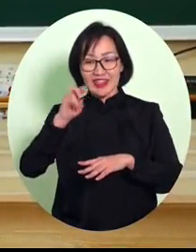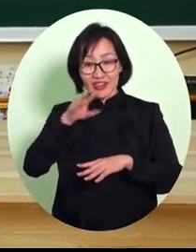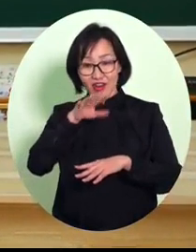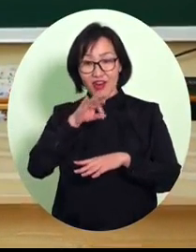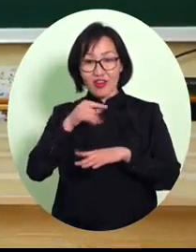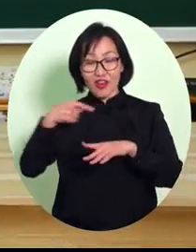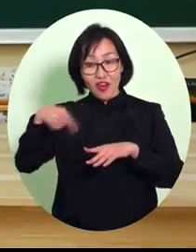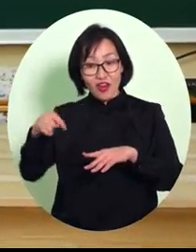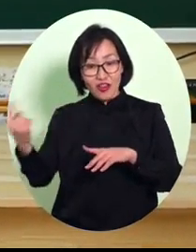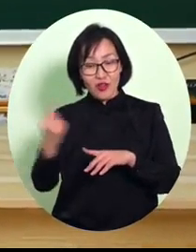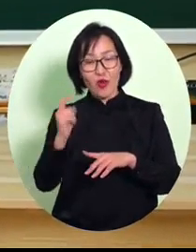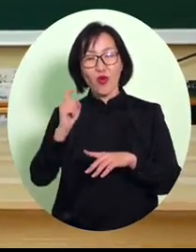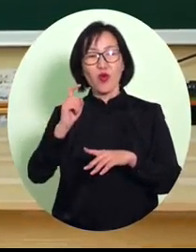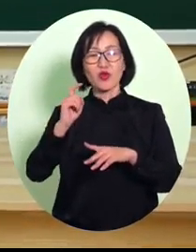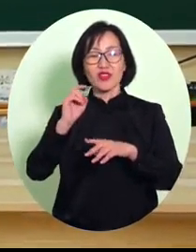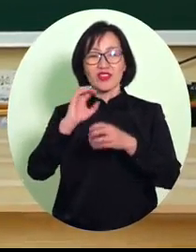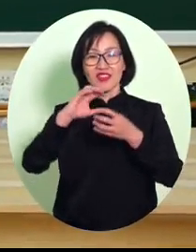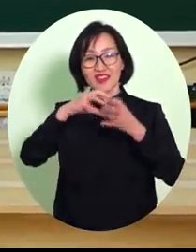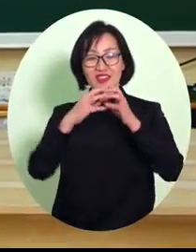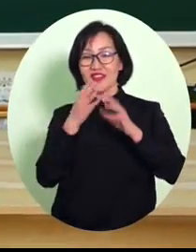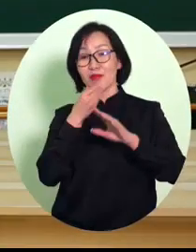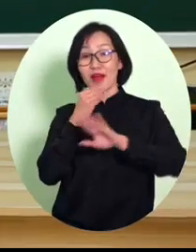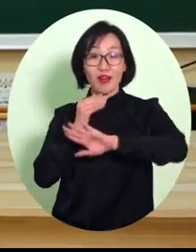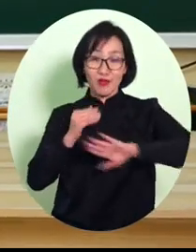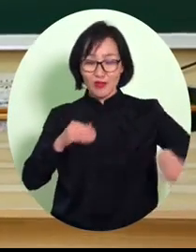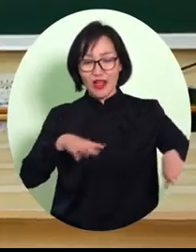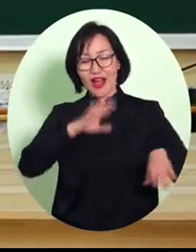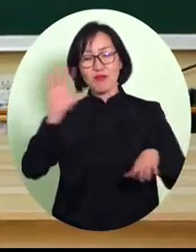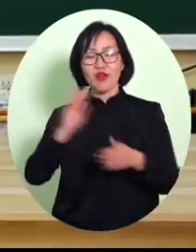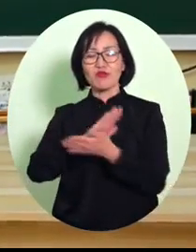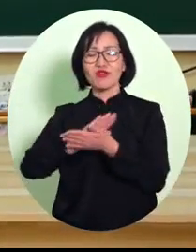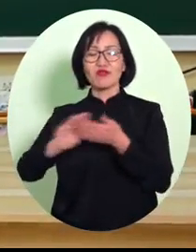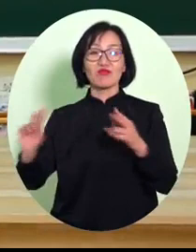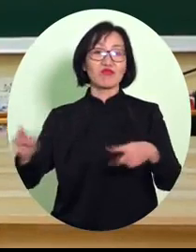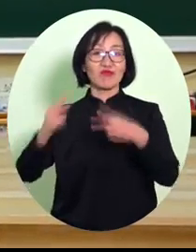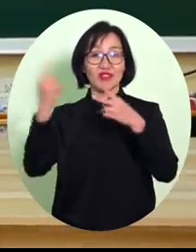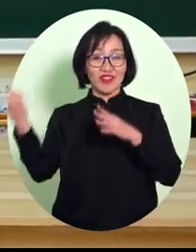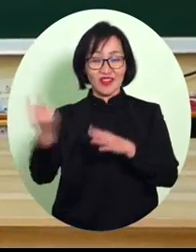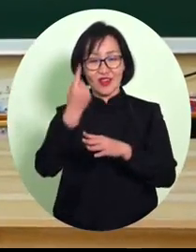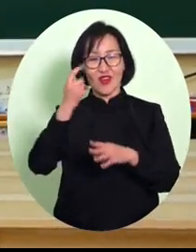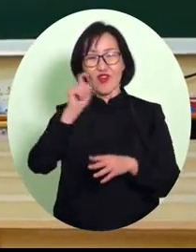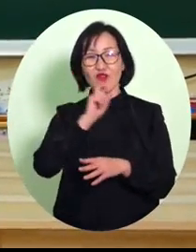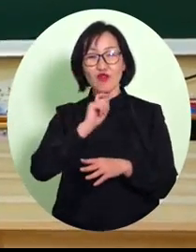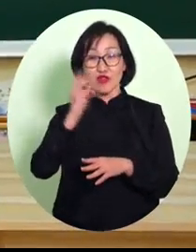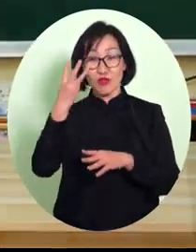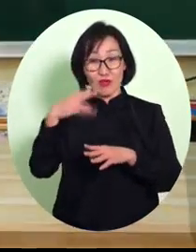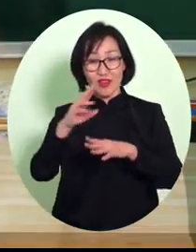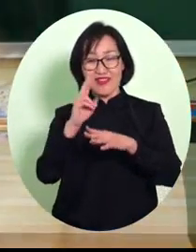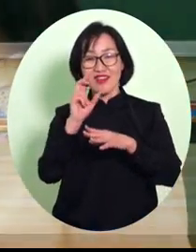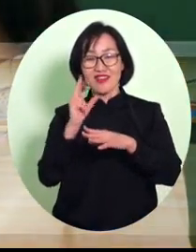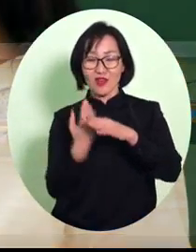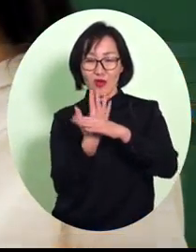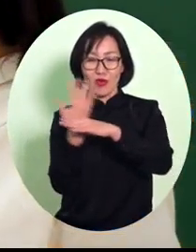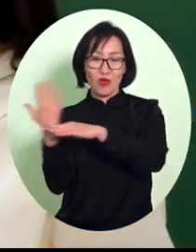цас хайлахад хуучин дэлхий халагдаж хамаг юм шиндэн. Хөхөрсөн модод цэцгэлж